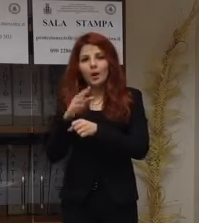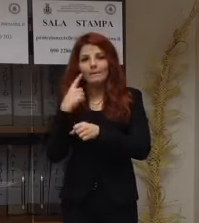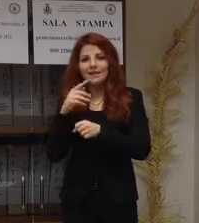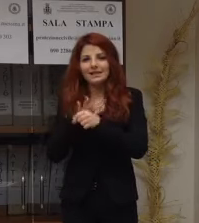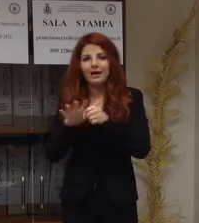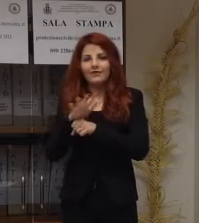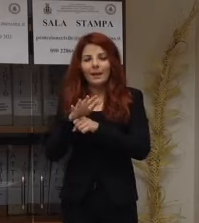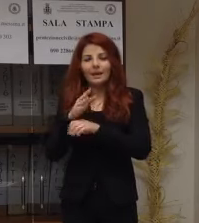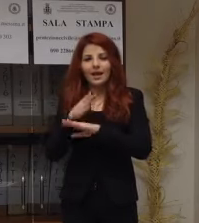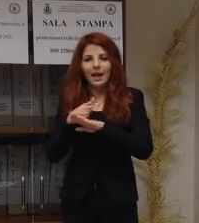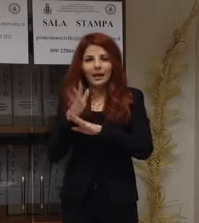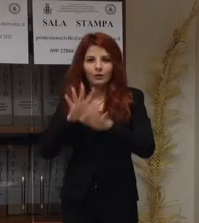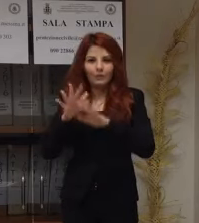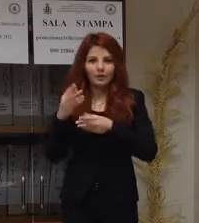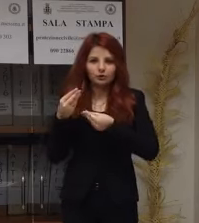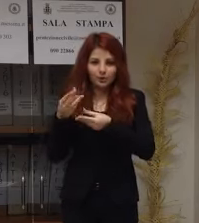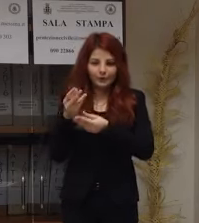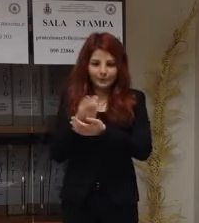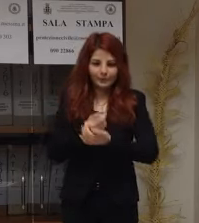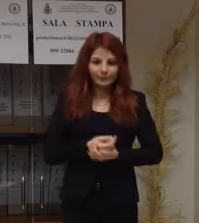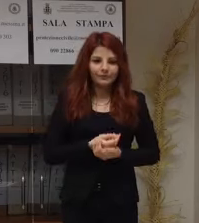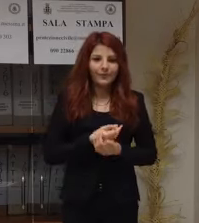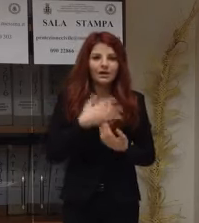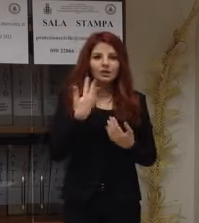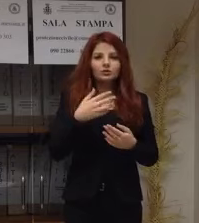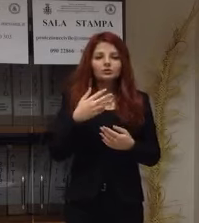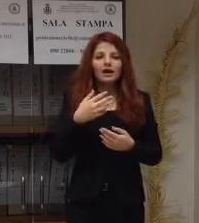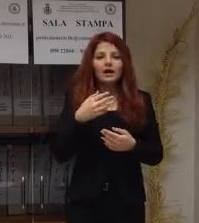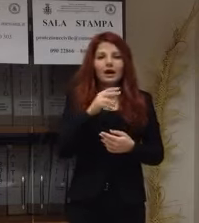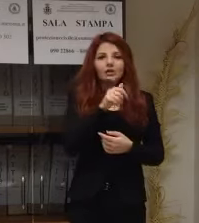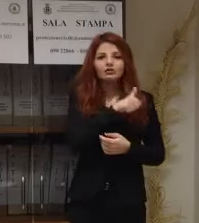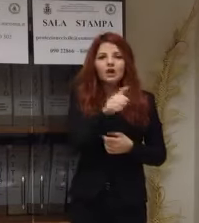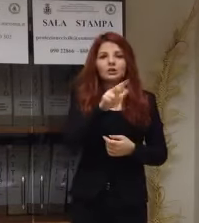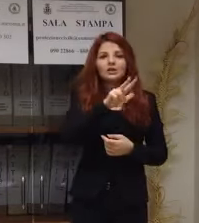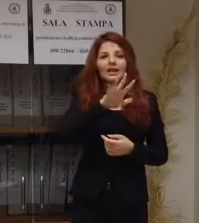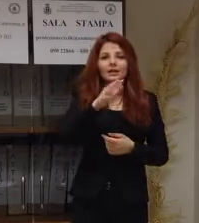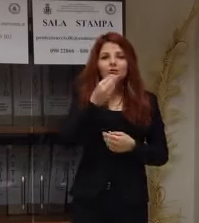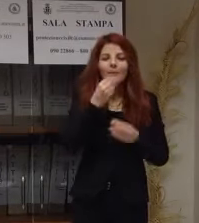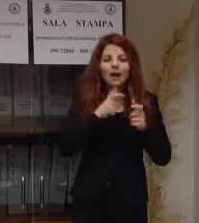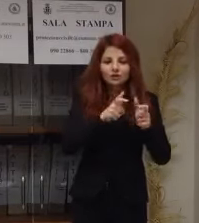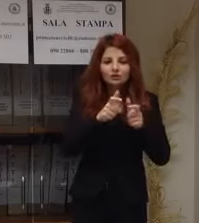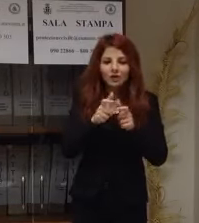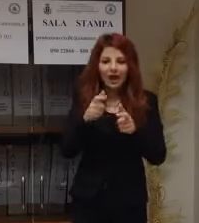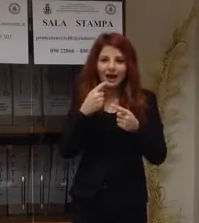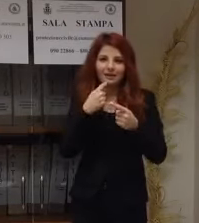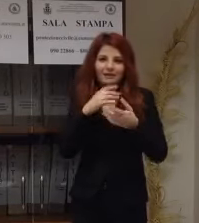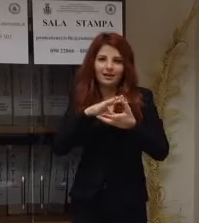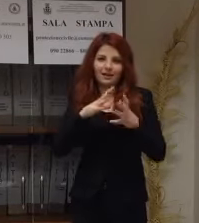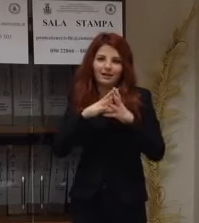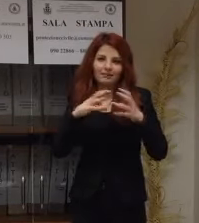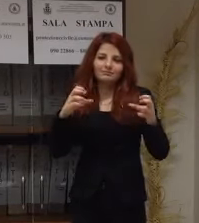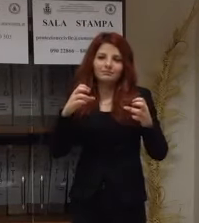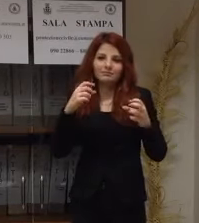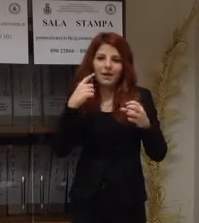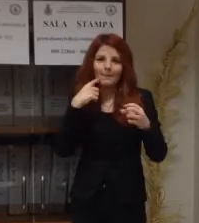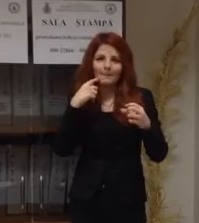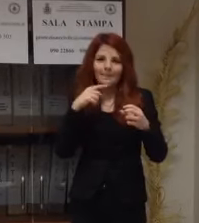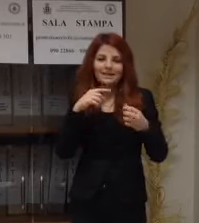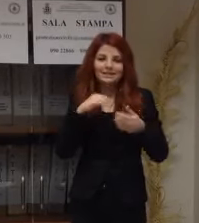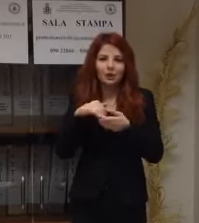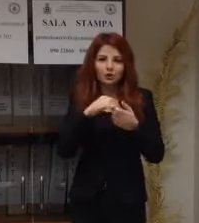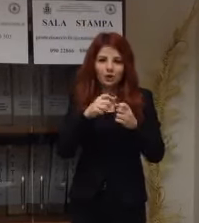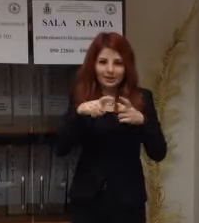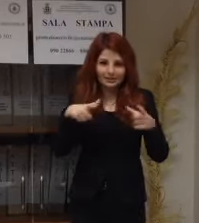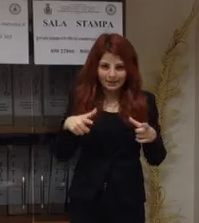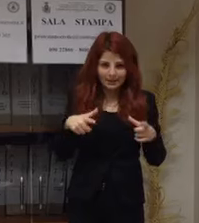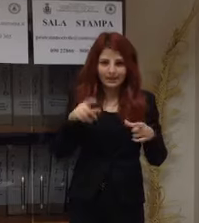verso vari soggetti le consegne di 145 pasti caldi e 246 buste della spesa. Sono